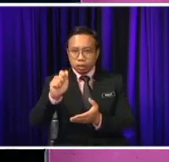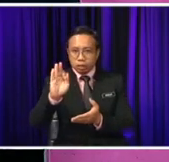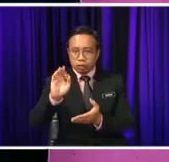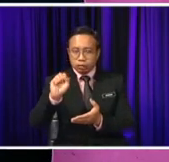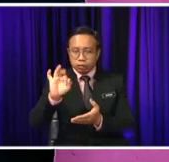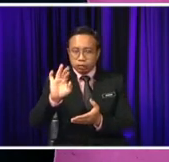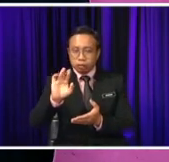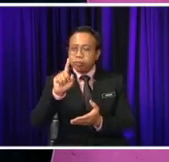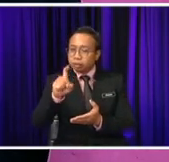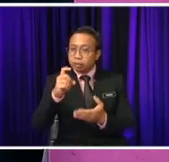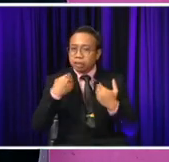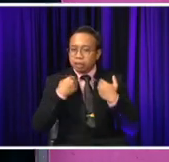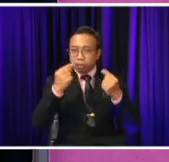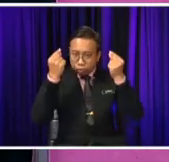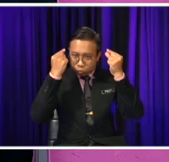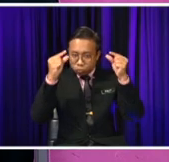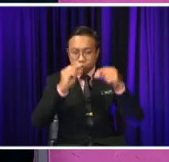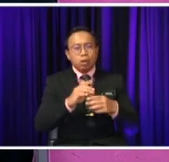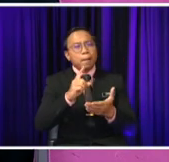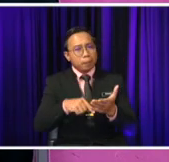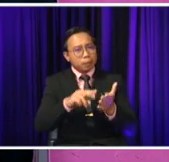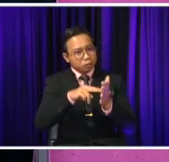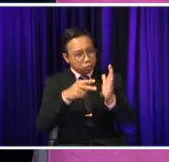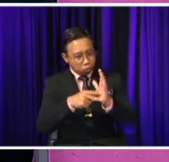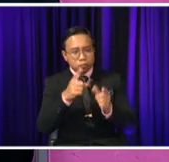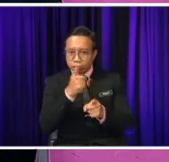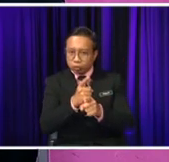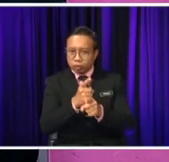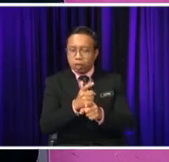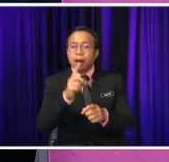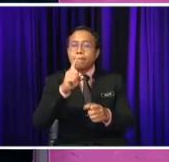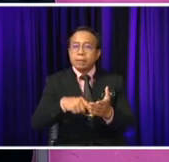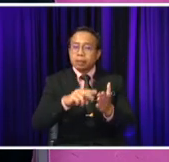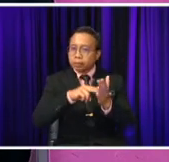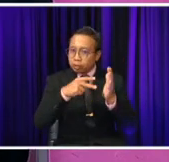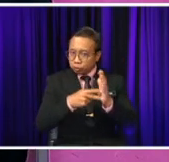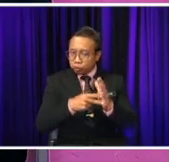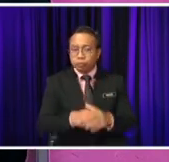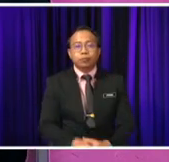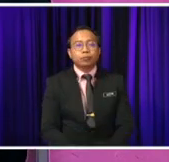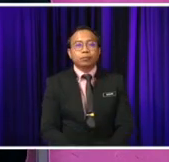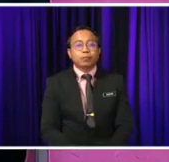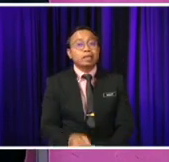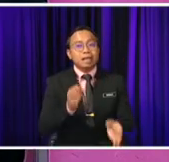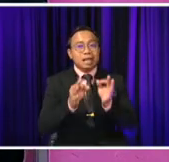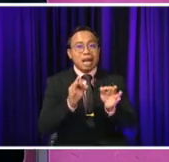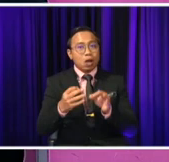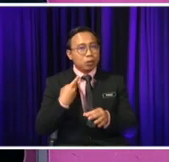bertanya kepada guru tak begini Apa maksudnya kalau kita